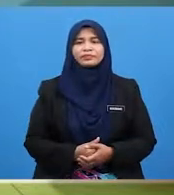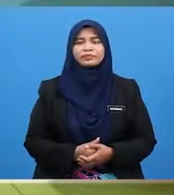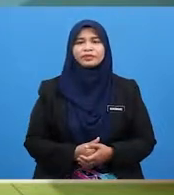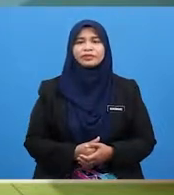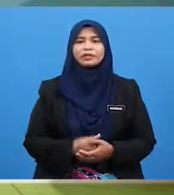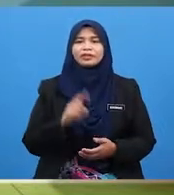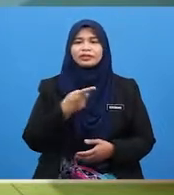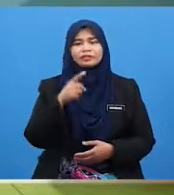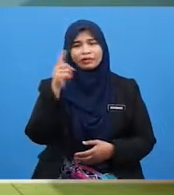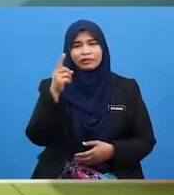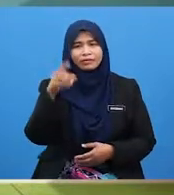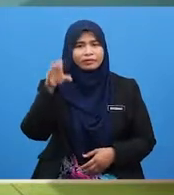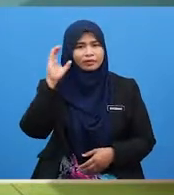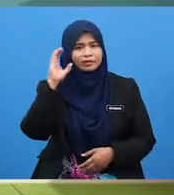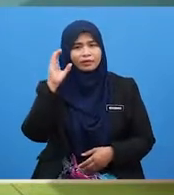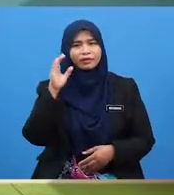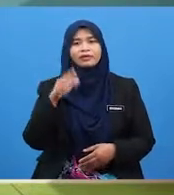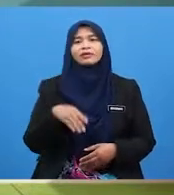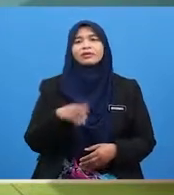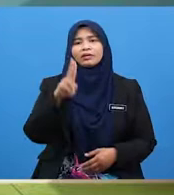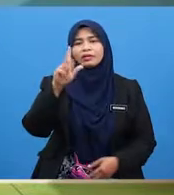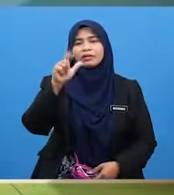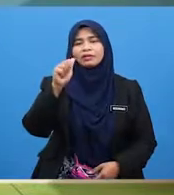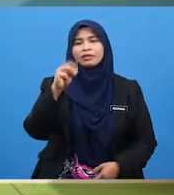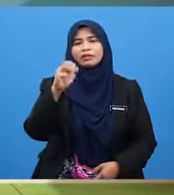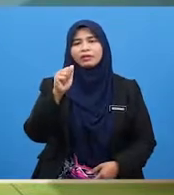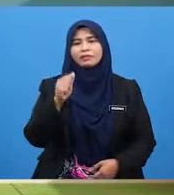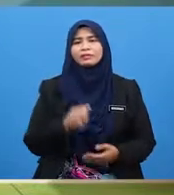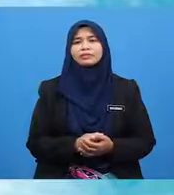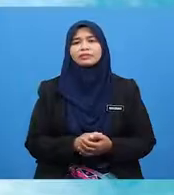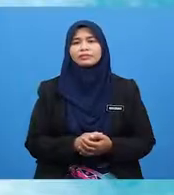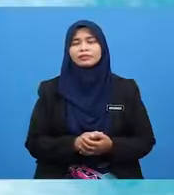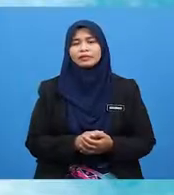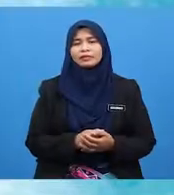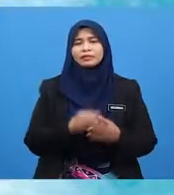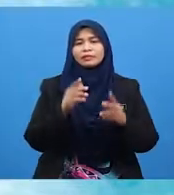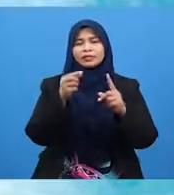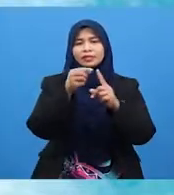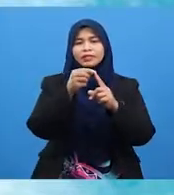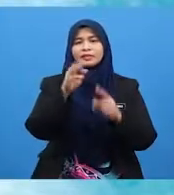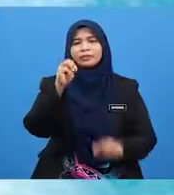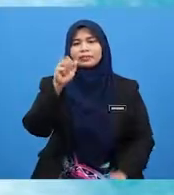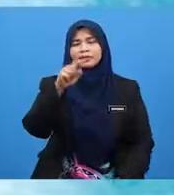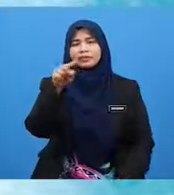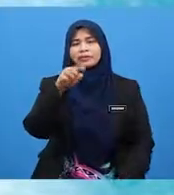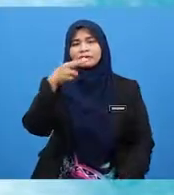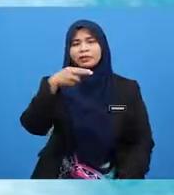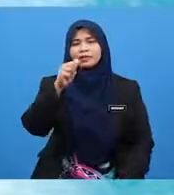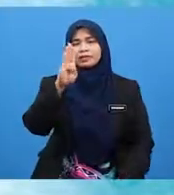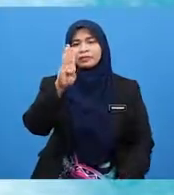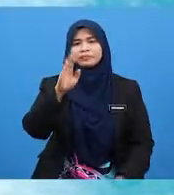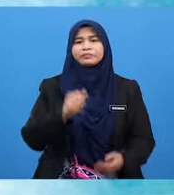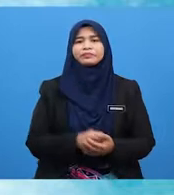kita sering mendengar para ulama menggunakan perkataan mazhab. Contohnya, mengikut